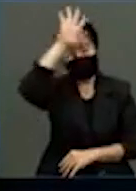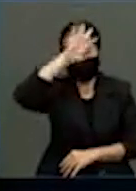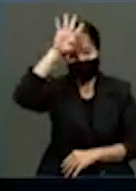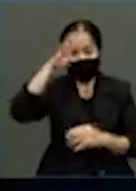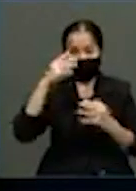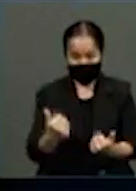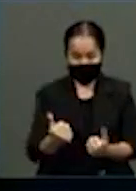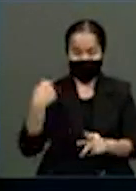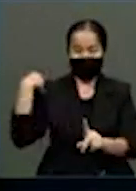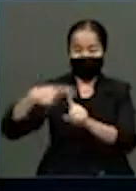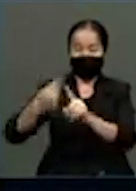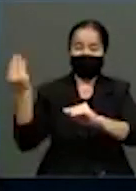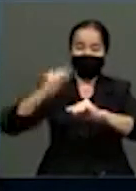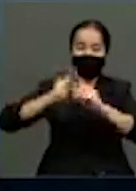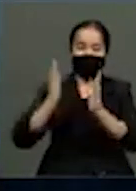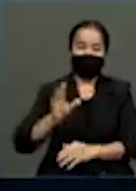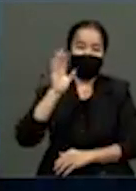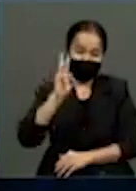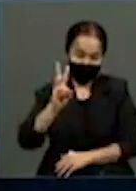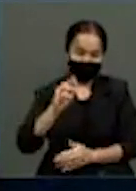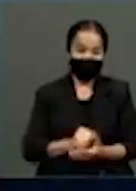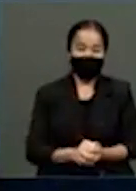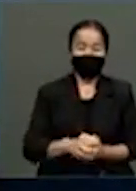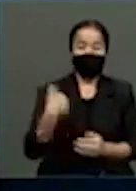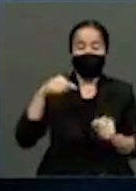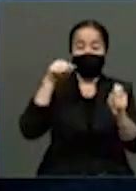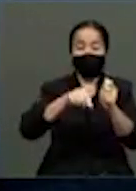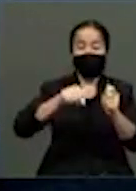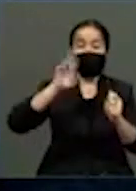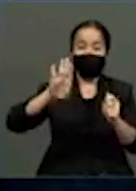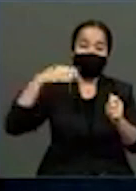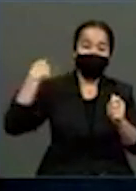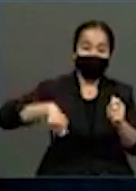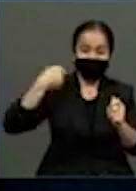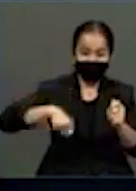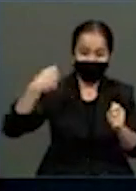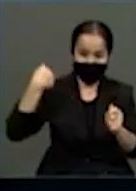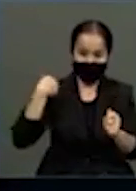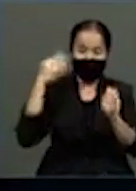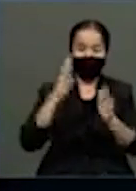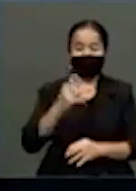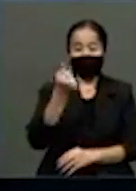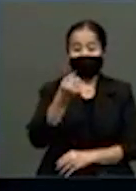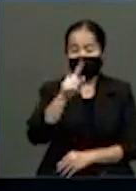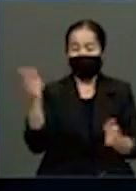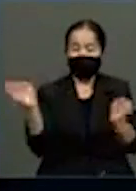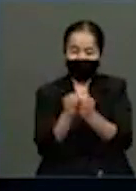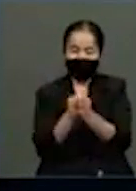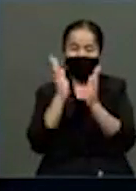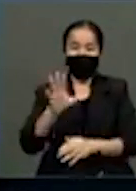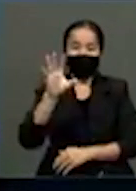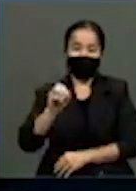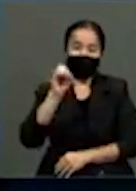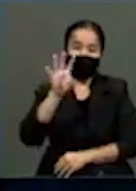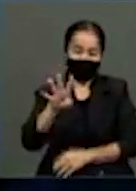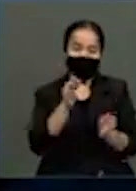ครับมีใหม่มา6นะครับแล้วก็บางพลัดนะครับ11นะครับใหม่นะครับรวมเป็น54